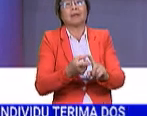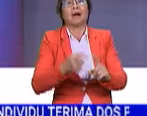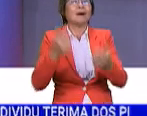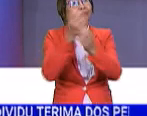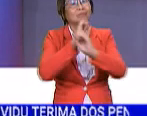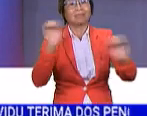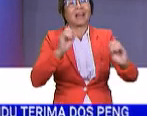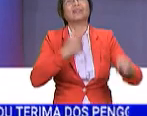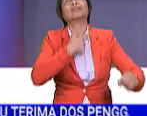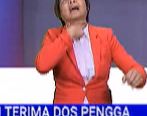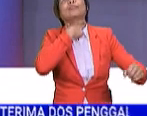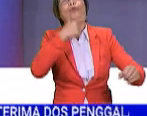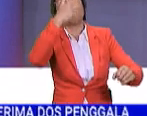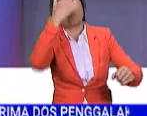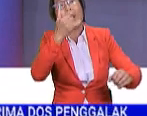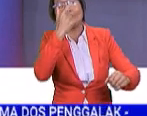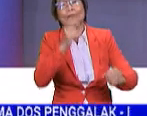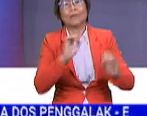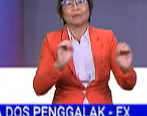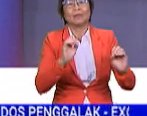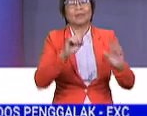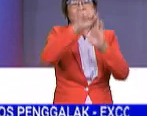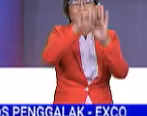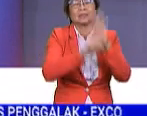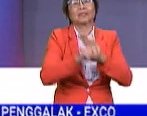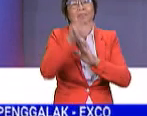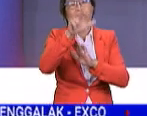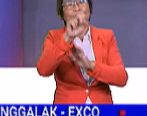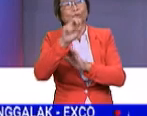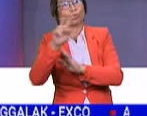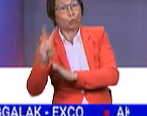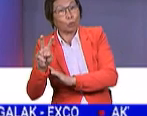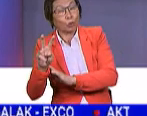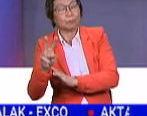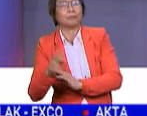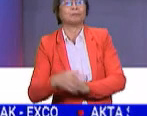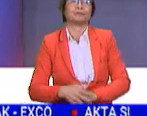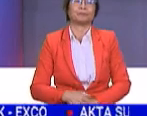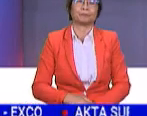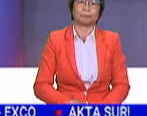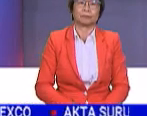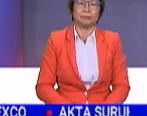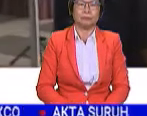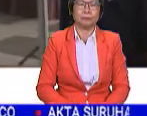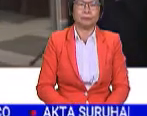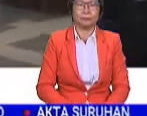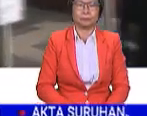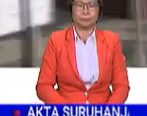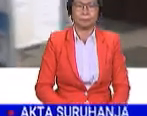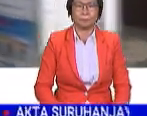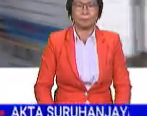dari pada tuduhannya membunuh mengikut section 302 kanun keseksaan